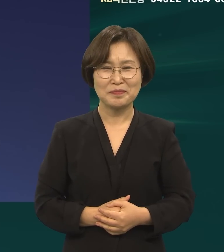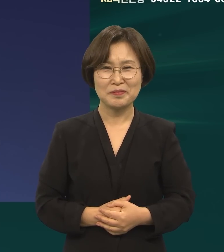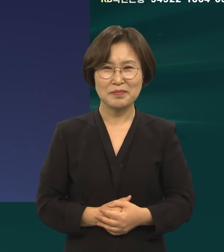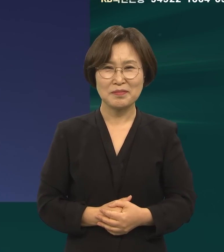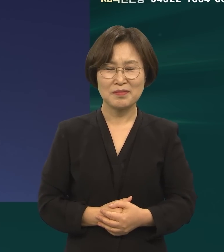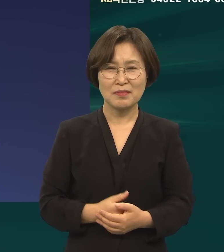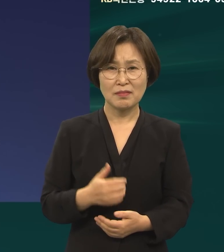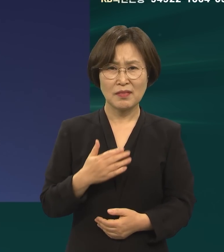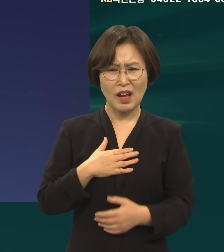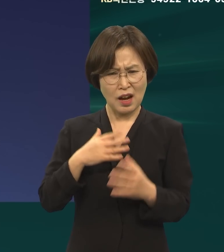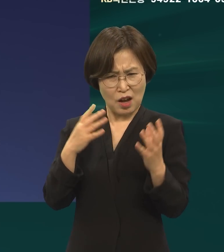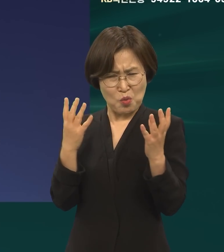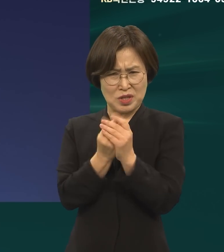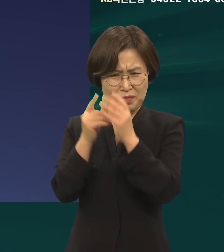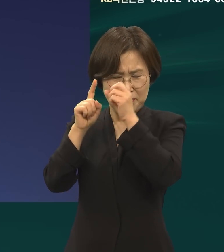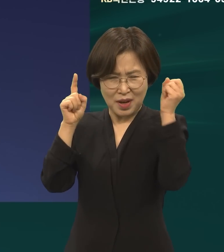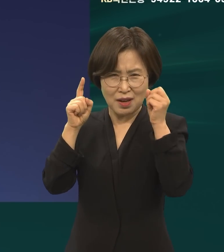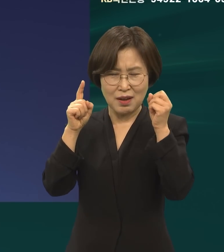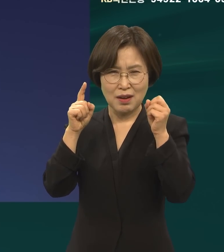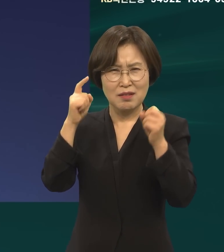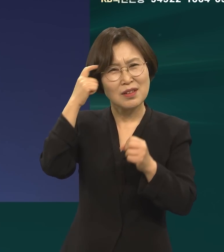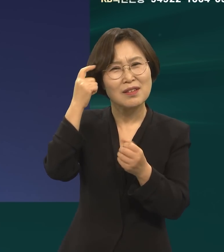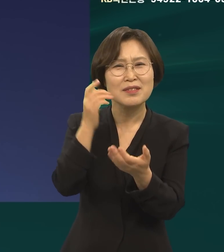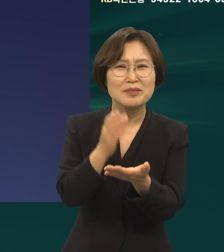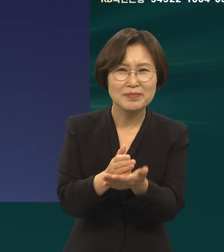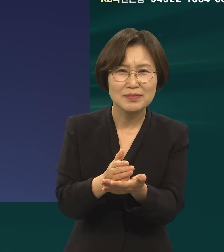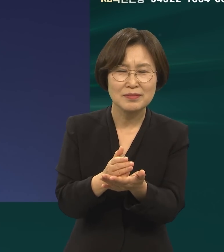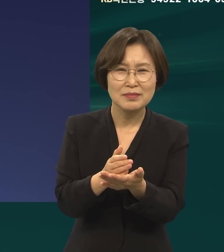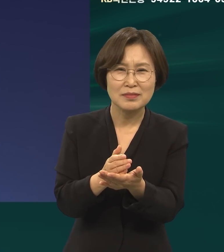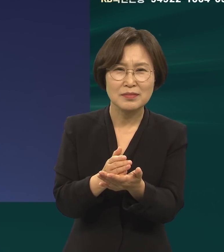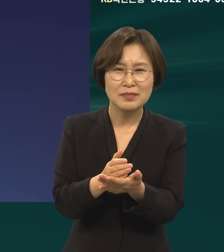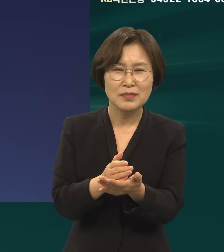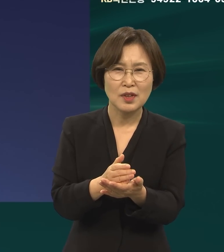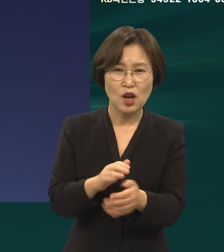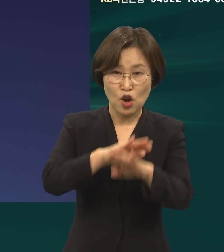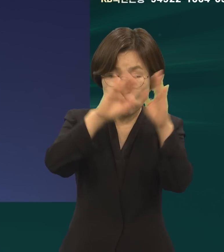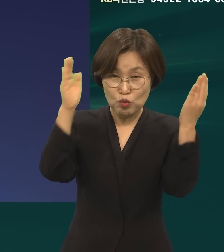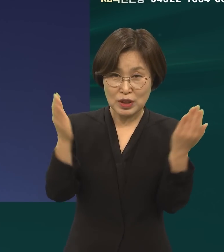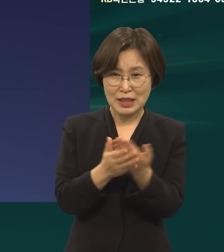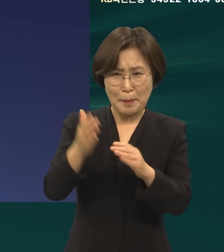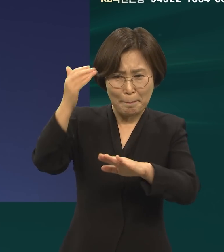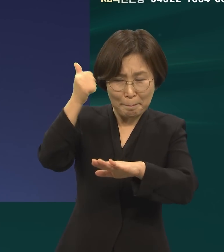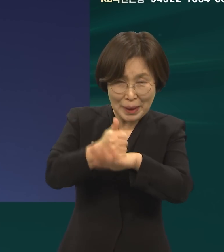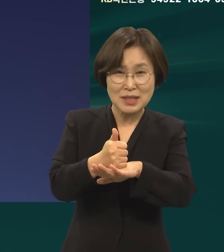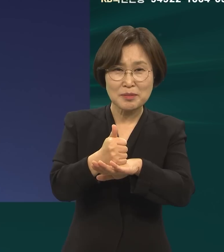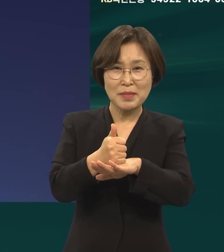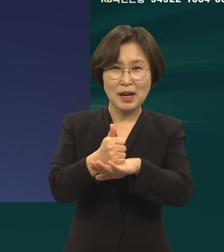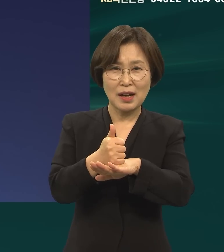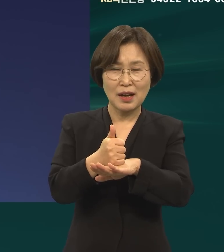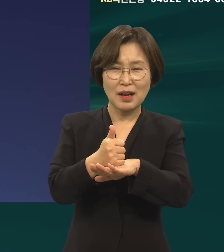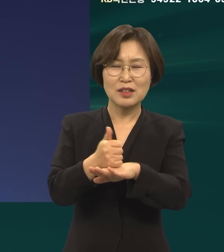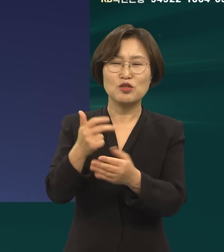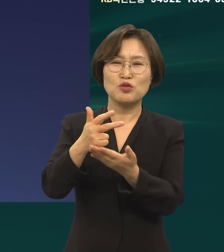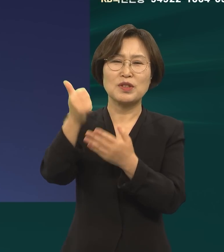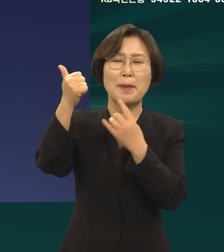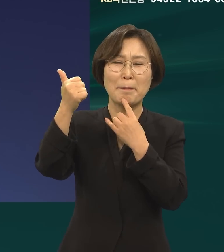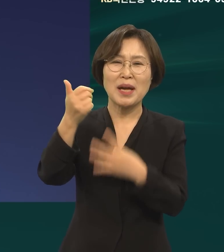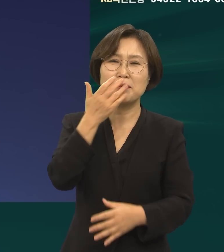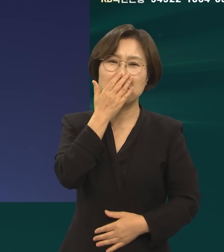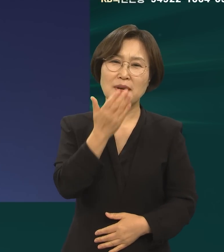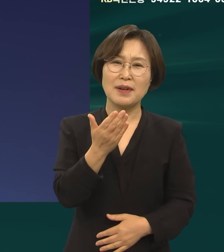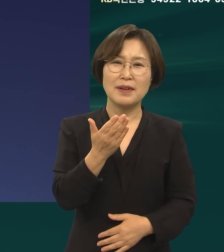내가 뭐 완성하려고 하지 마세요. 우리 모두는 마침표가 아니에요. 마침표는 주님만이 찍으시는 거예요.